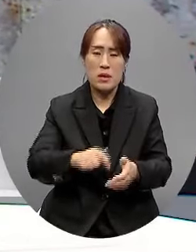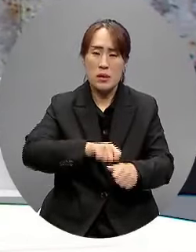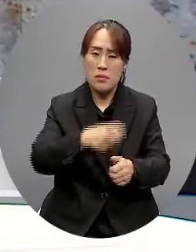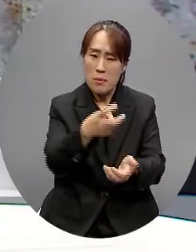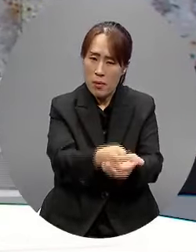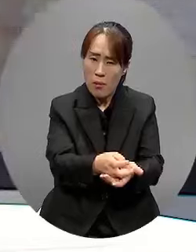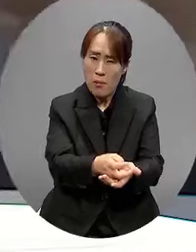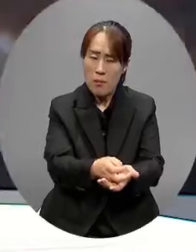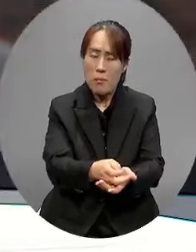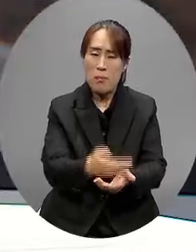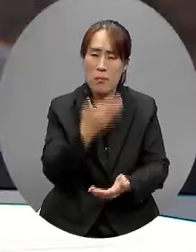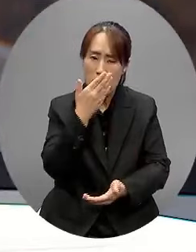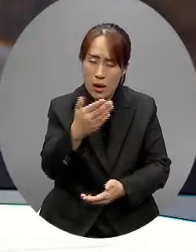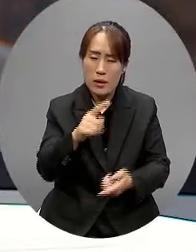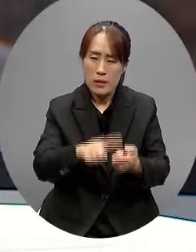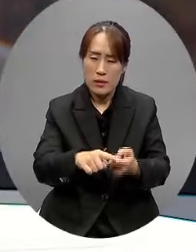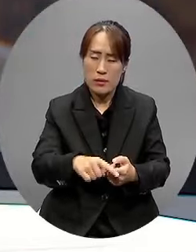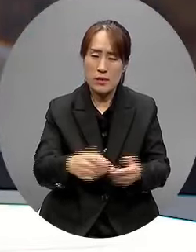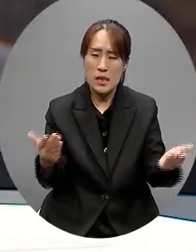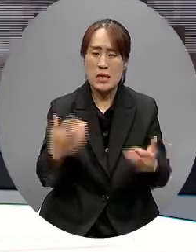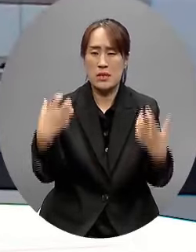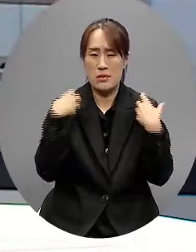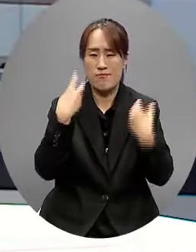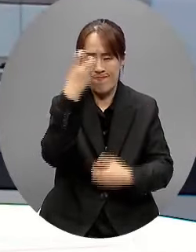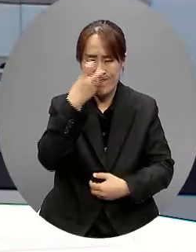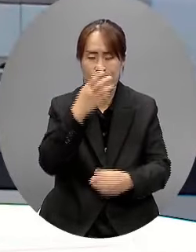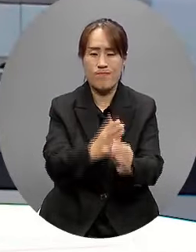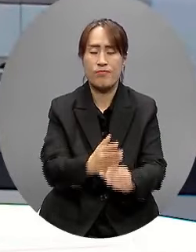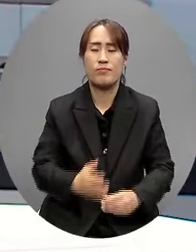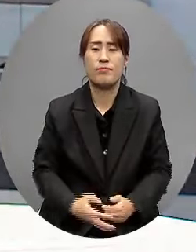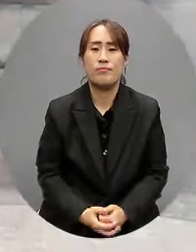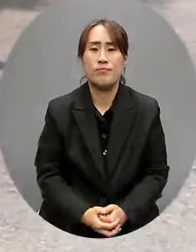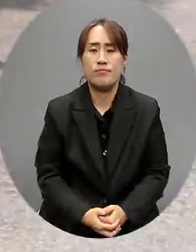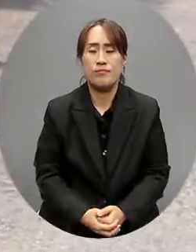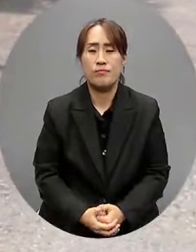검토 중입니다. 이초원 기자의 보도입니다.